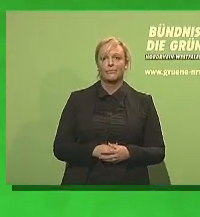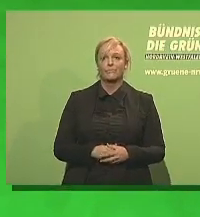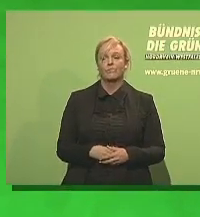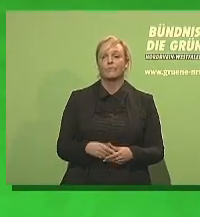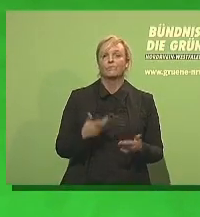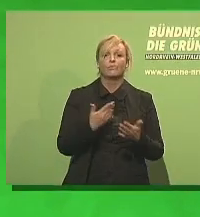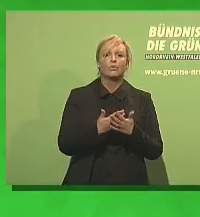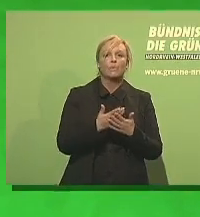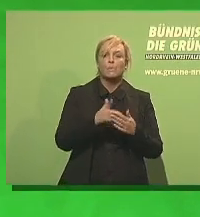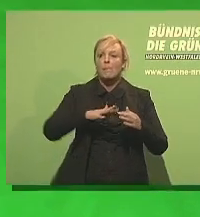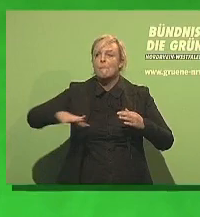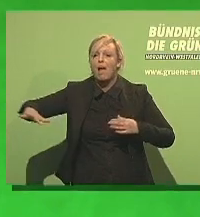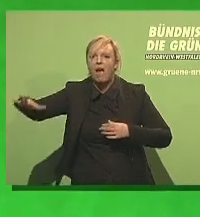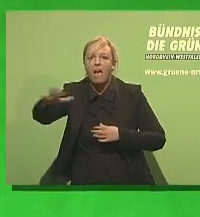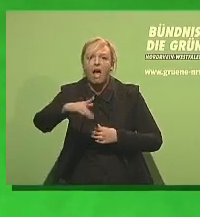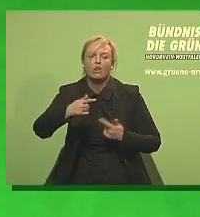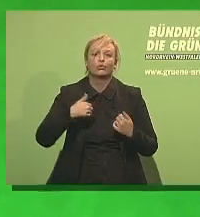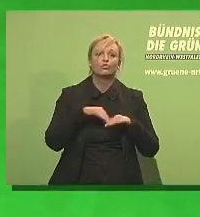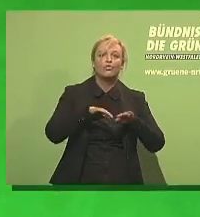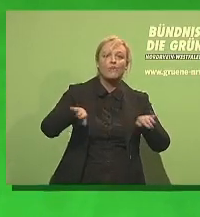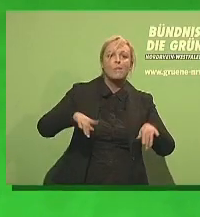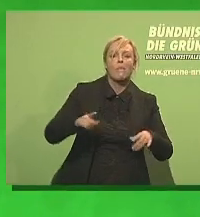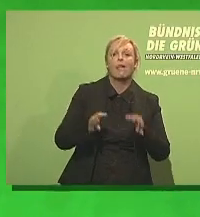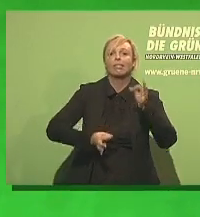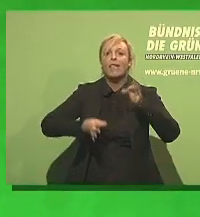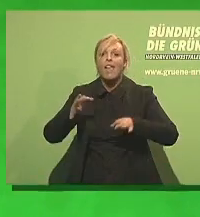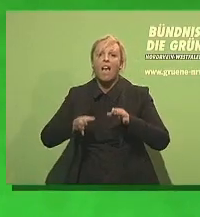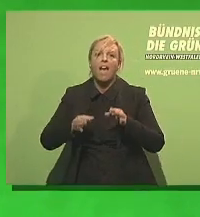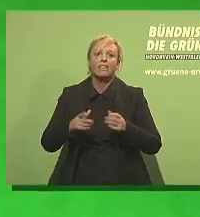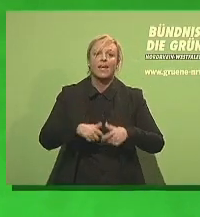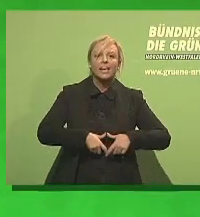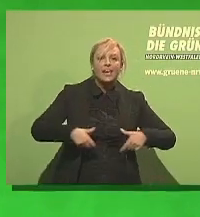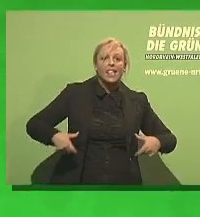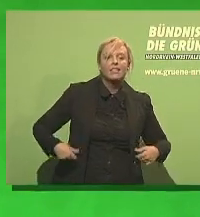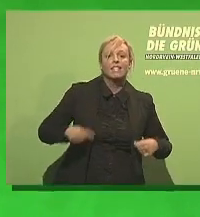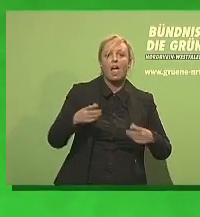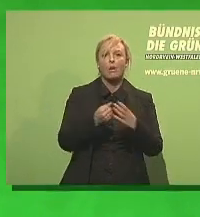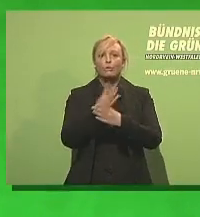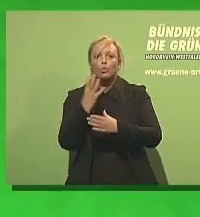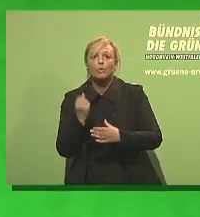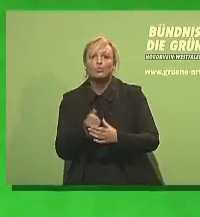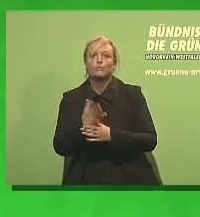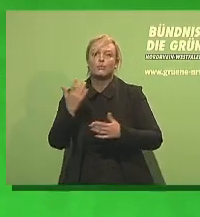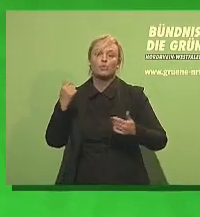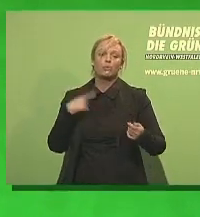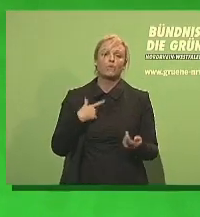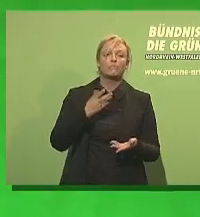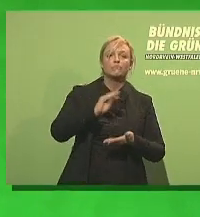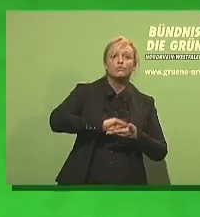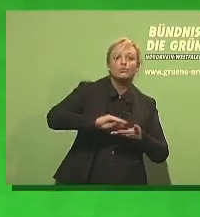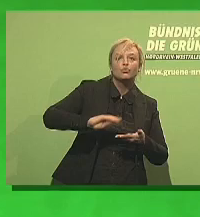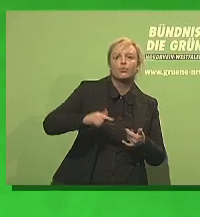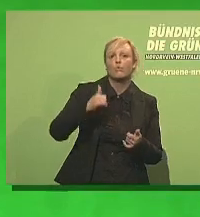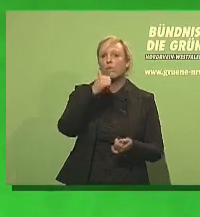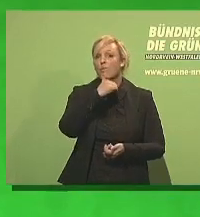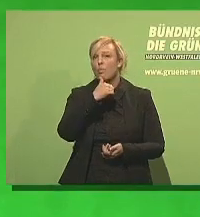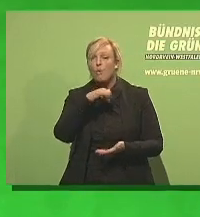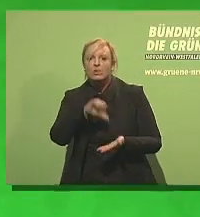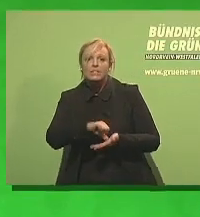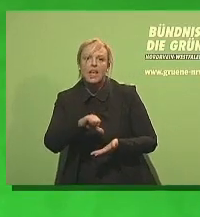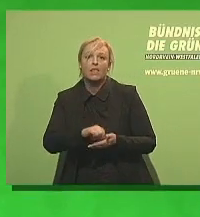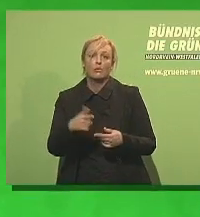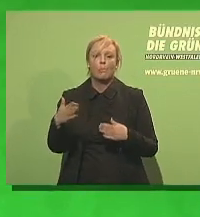es die Parks, das Schwimmbad, das Theater, die Kita, die Kultur oder die Schule, das Jugendzentrum oder der